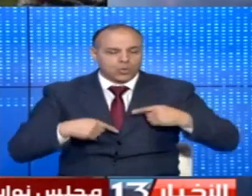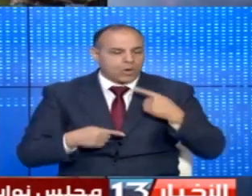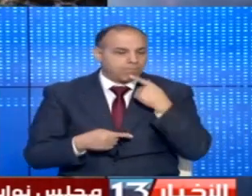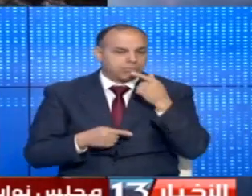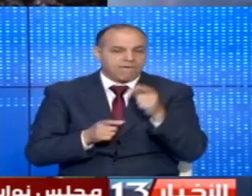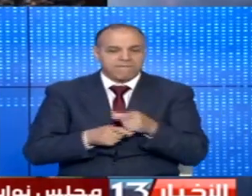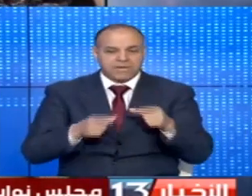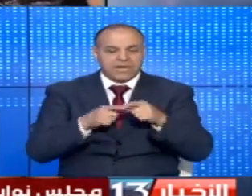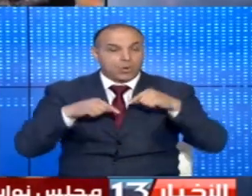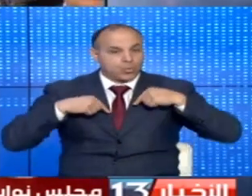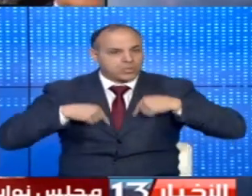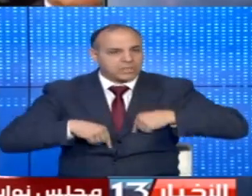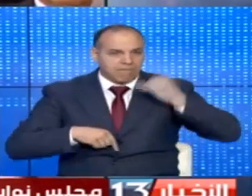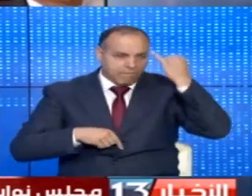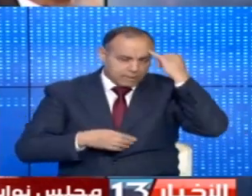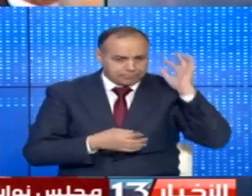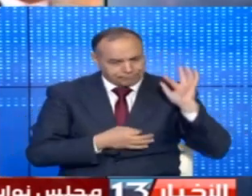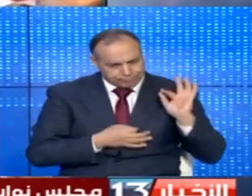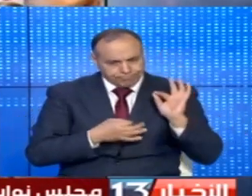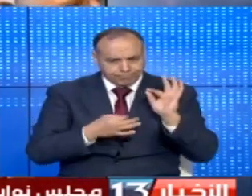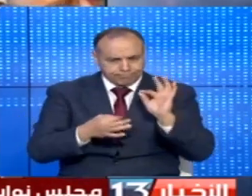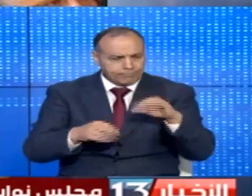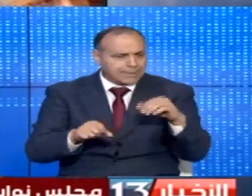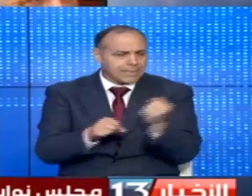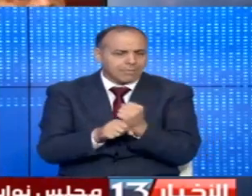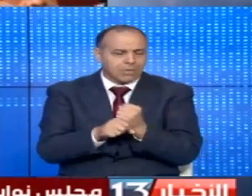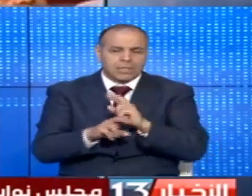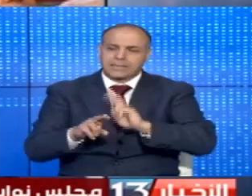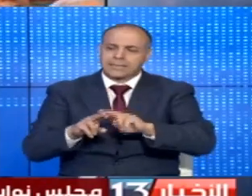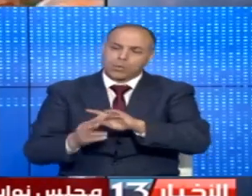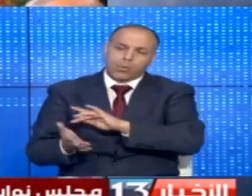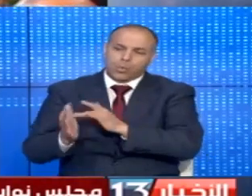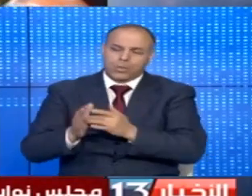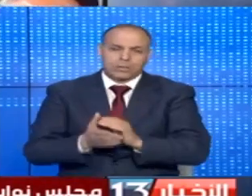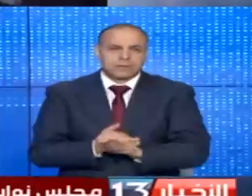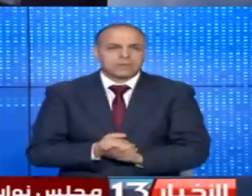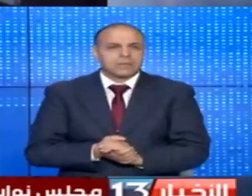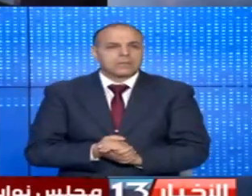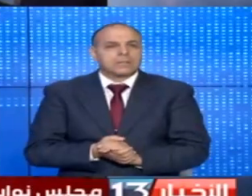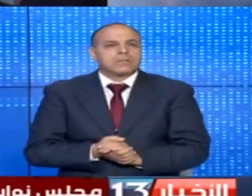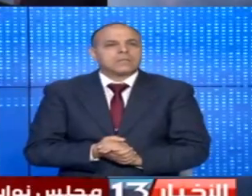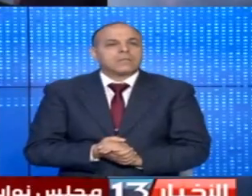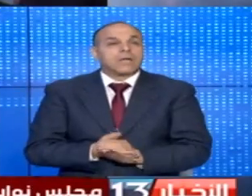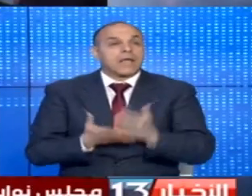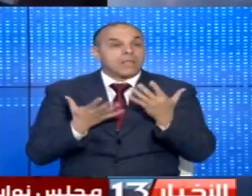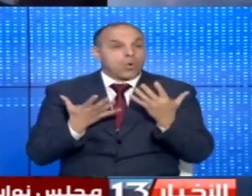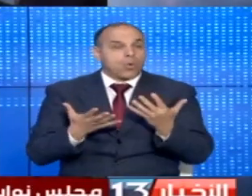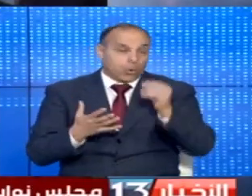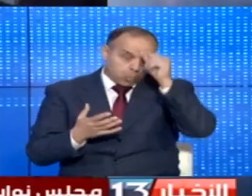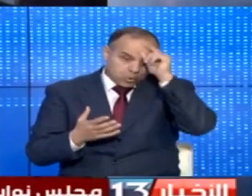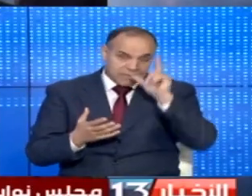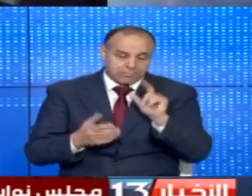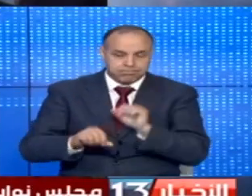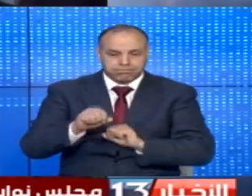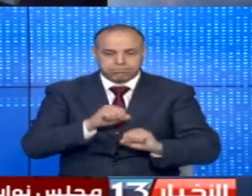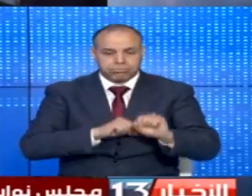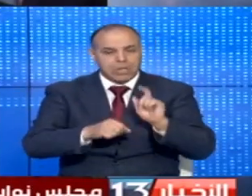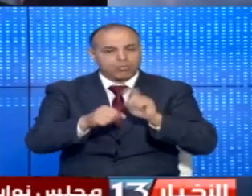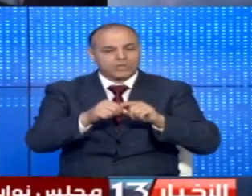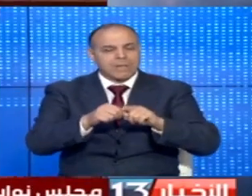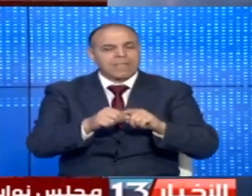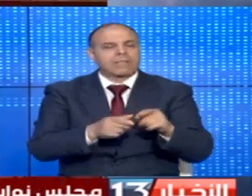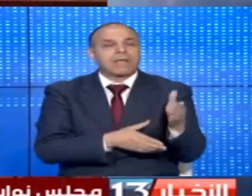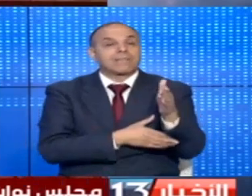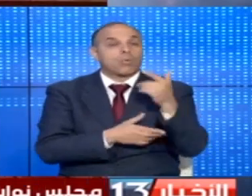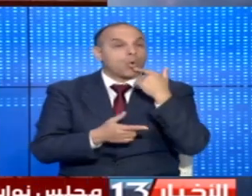فريقه الحكوميه المقترحه سيعمل على اصلاحها حال بحاله يحدث وكاله وطنيه التصرف في مساهمات الدوله